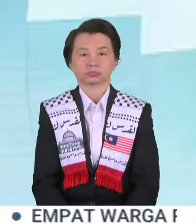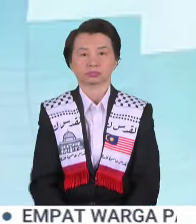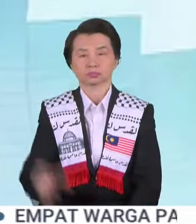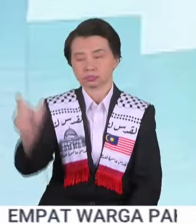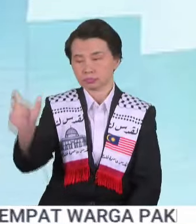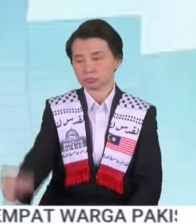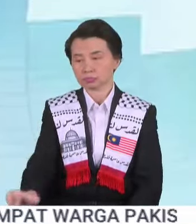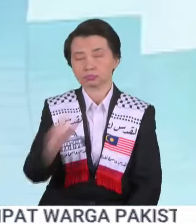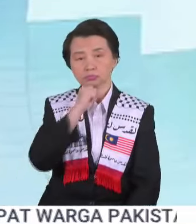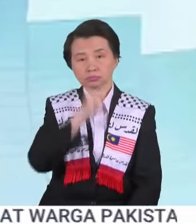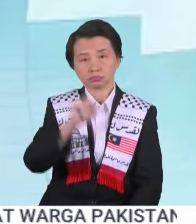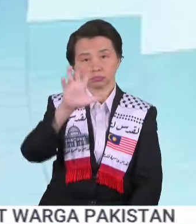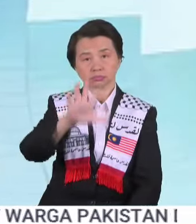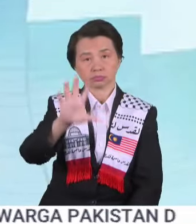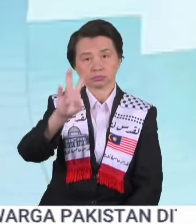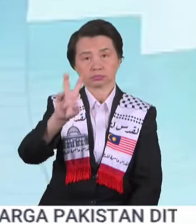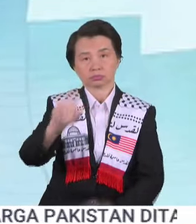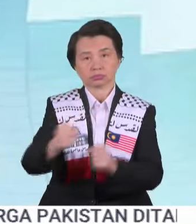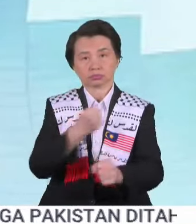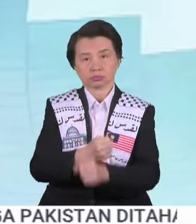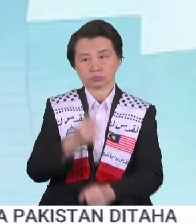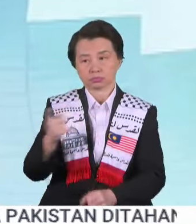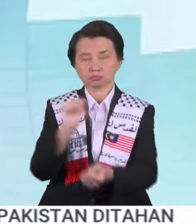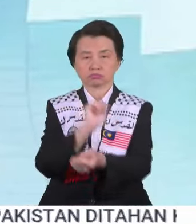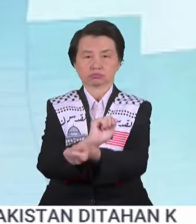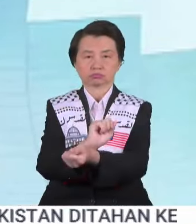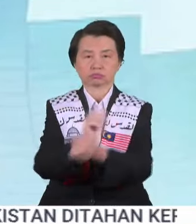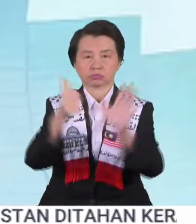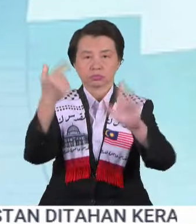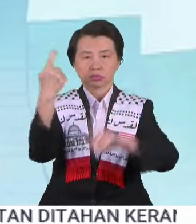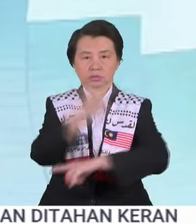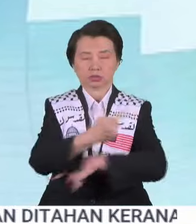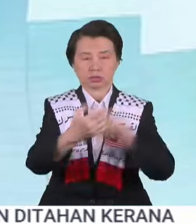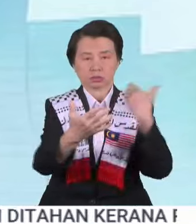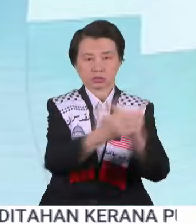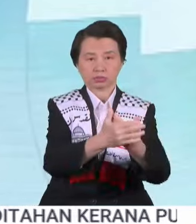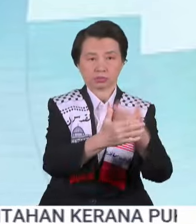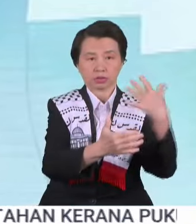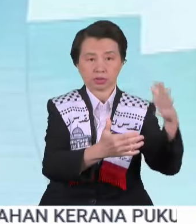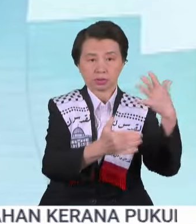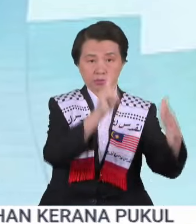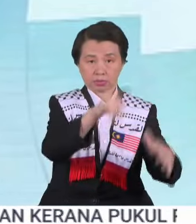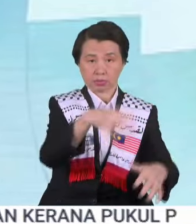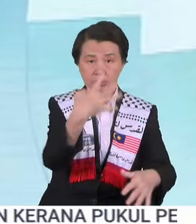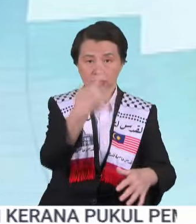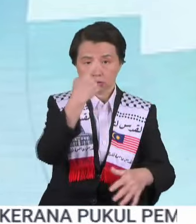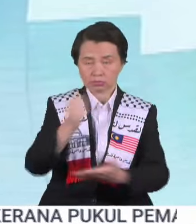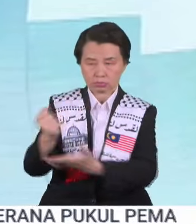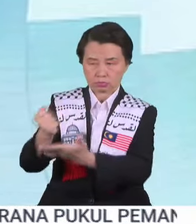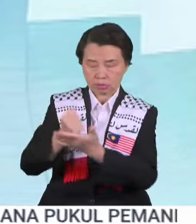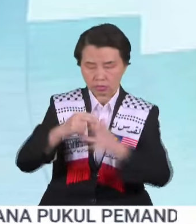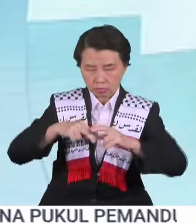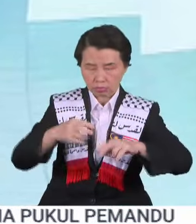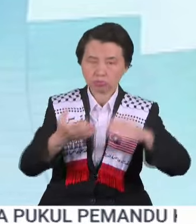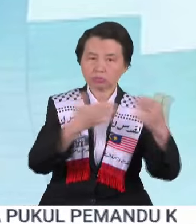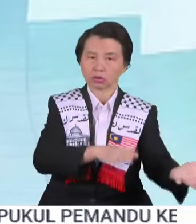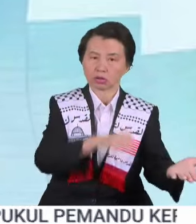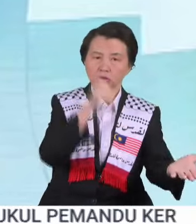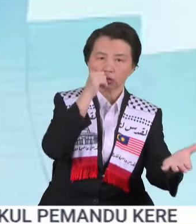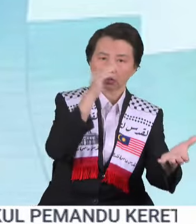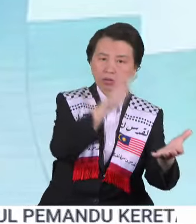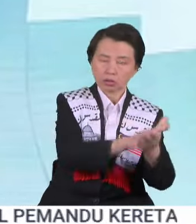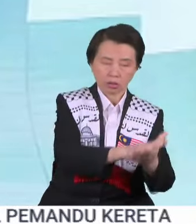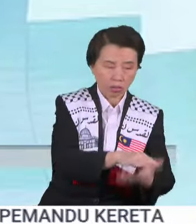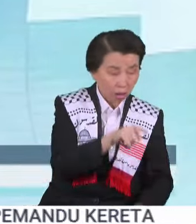Seorang individu berusia 57 tahun direman 6 hari hingga 15 April bagi membantu siasatan berhubung kematian isterinya